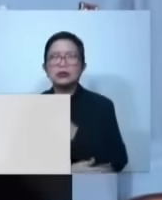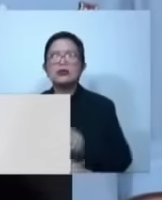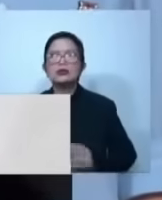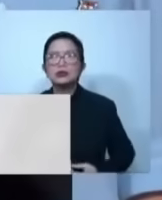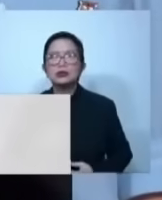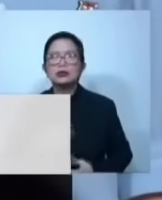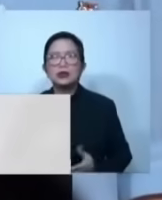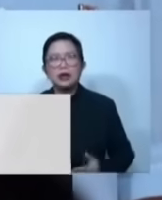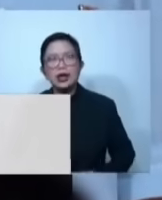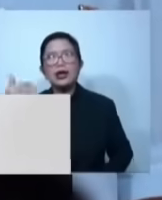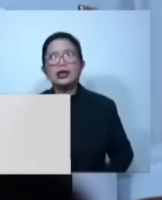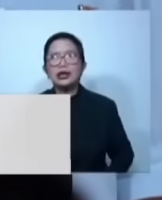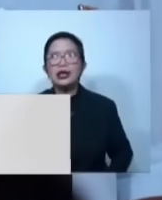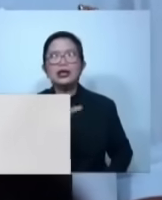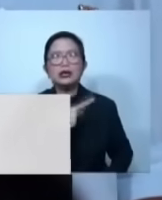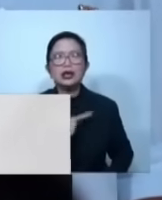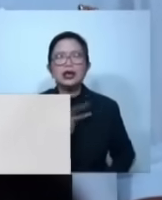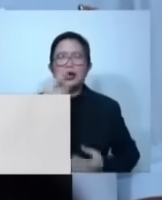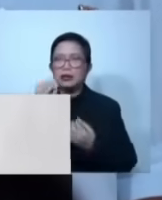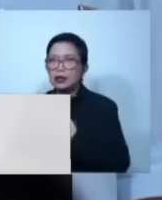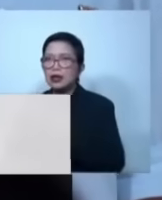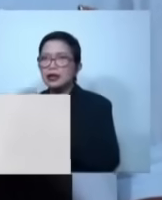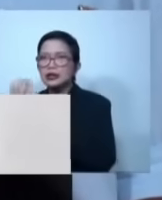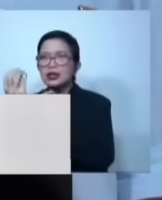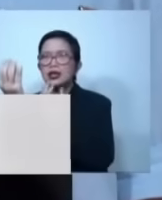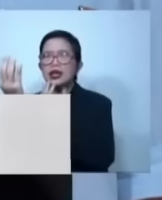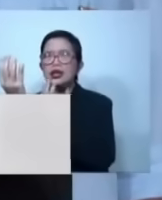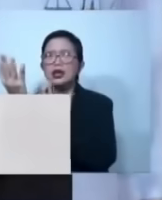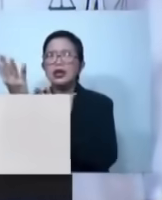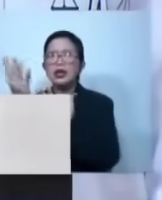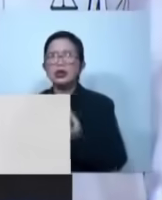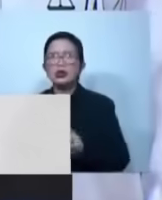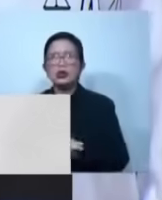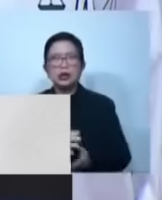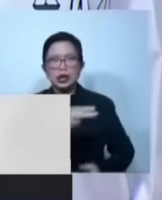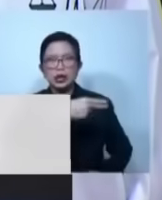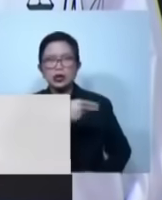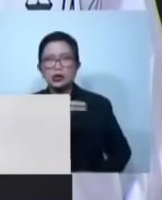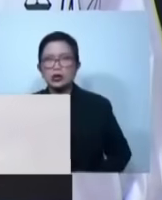bersatu marilah kita bers